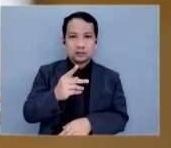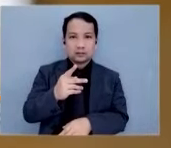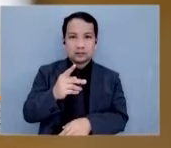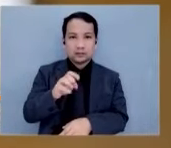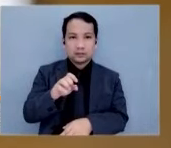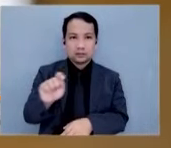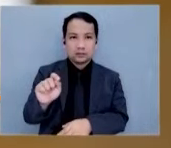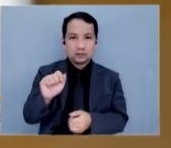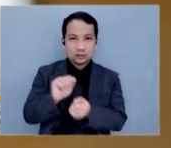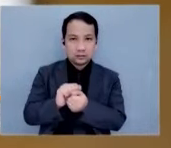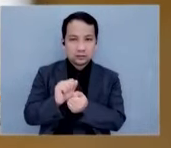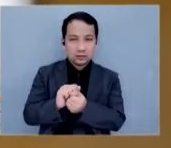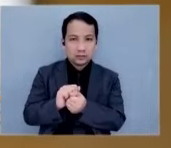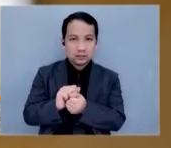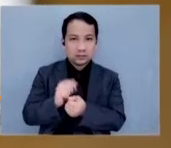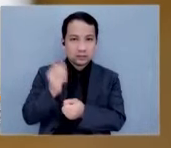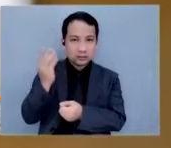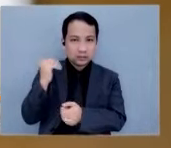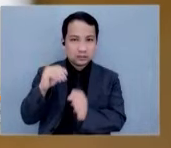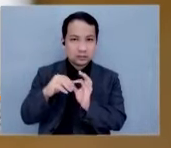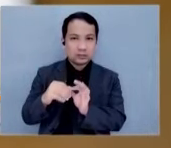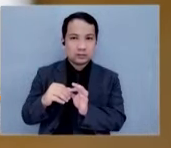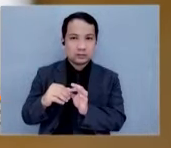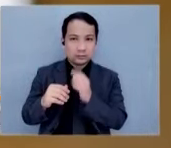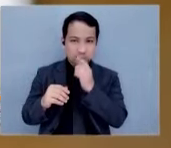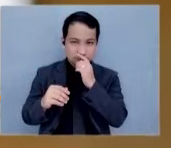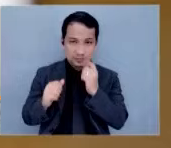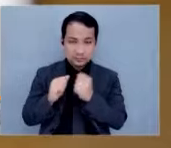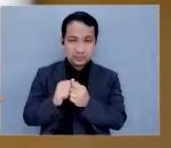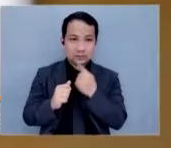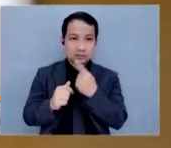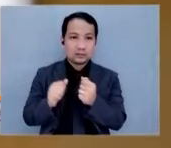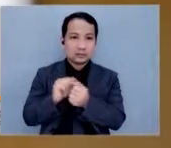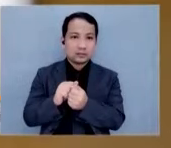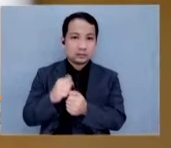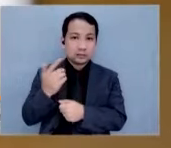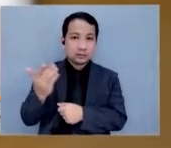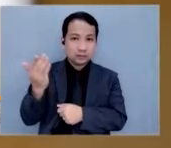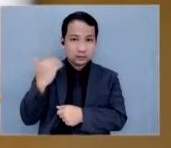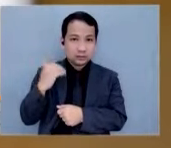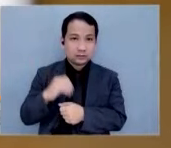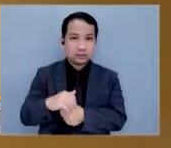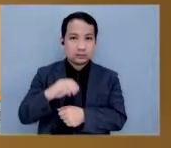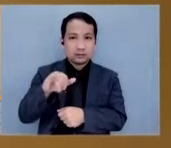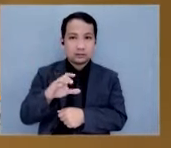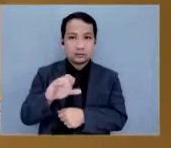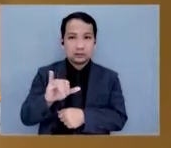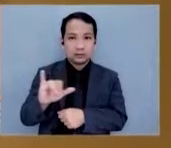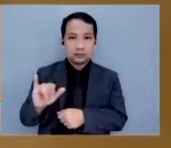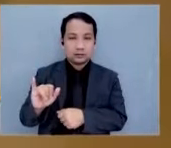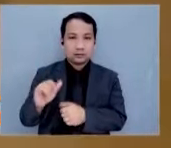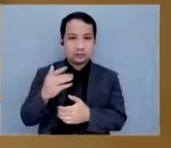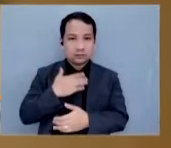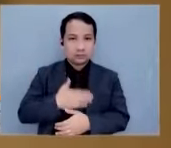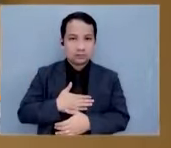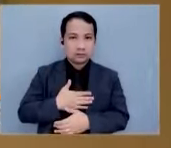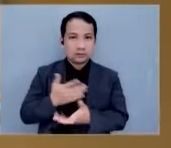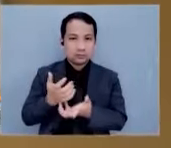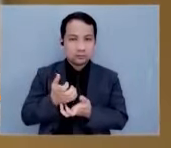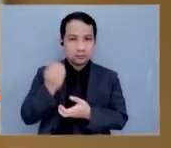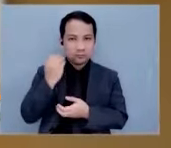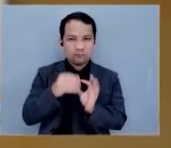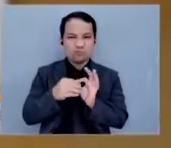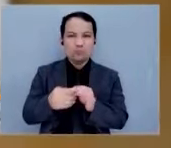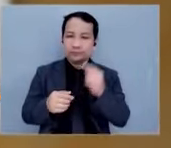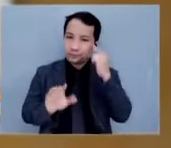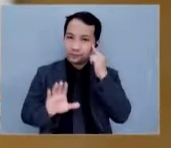niyang kasakasama. Aniya, sana raw ay may kasama rin noon si Jacqueline. Wishful thinking na lang naman daw ito para sa